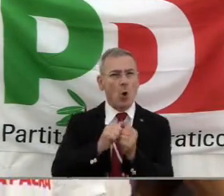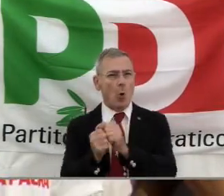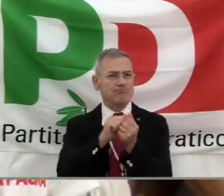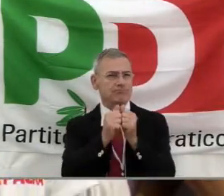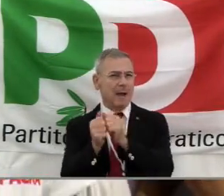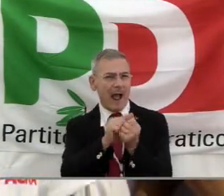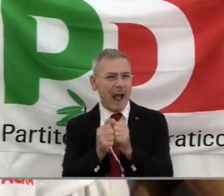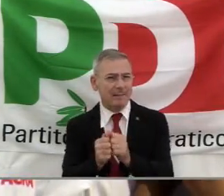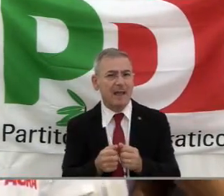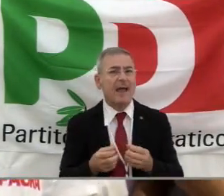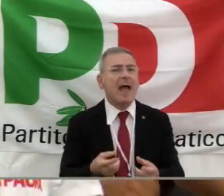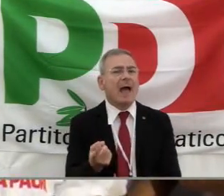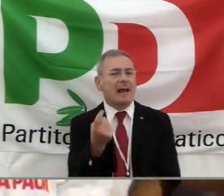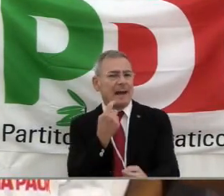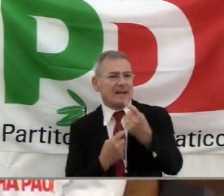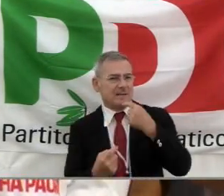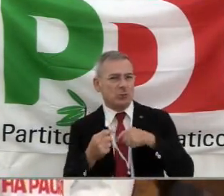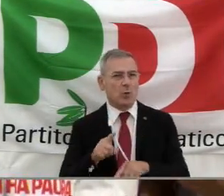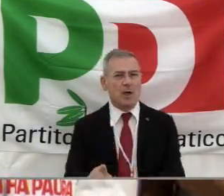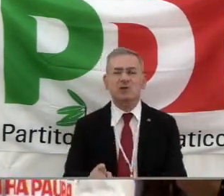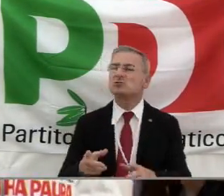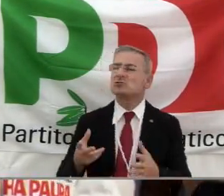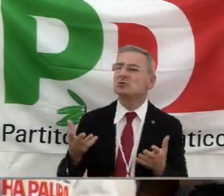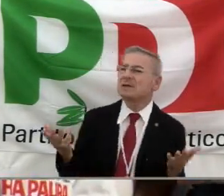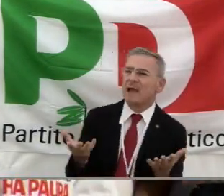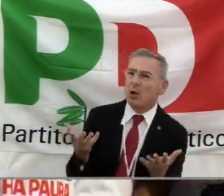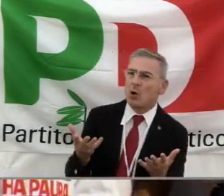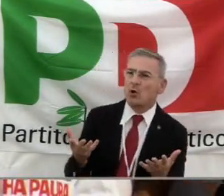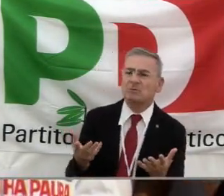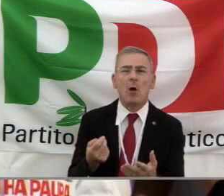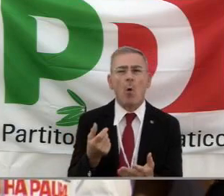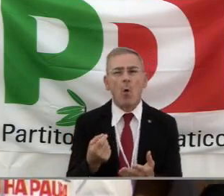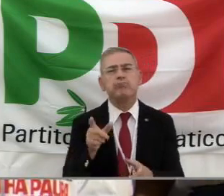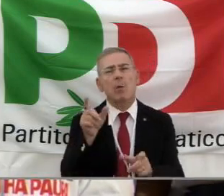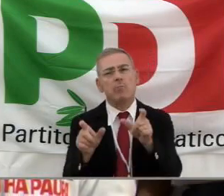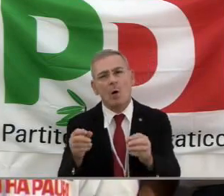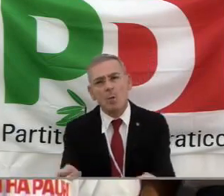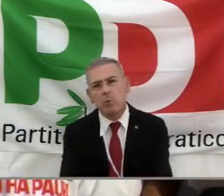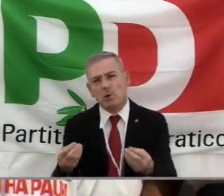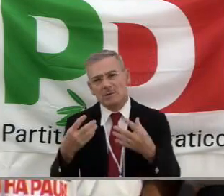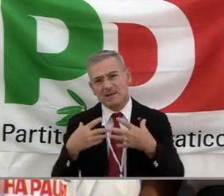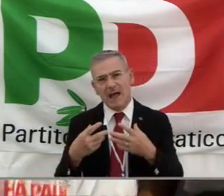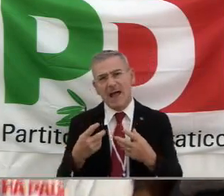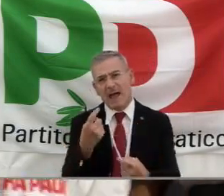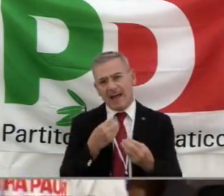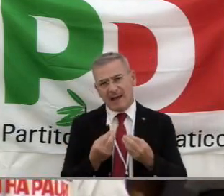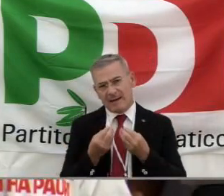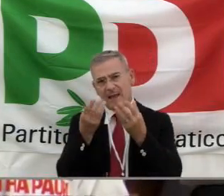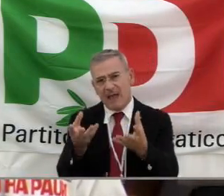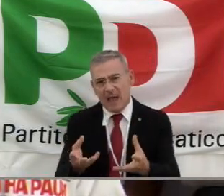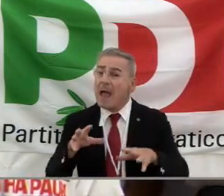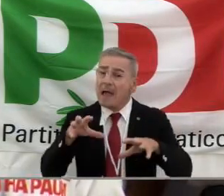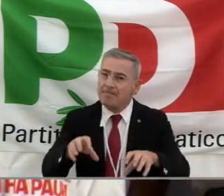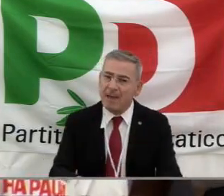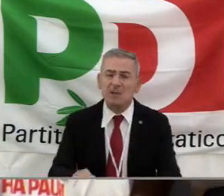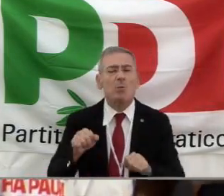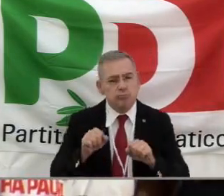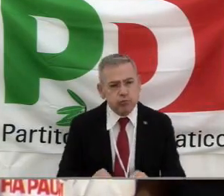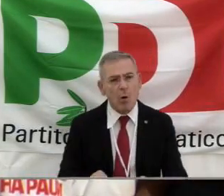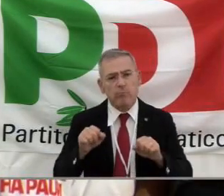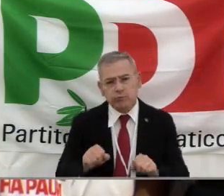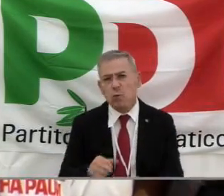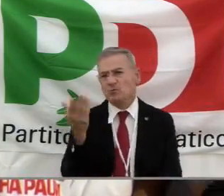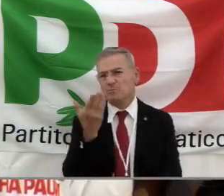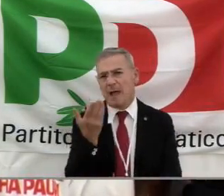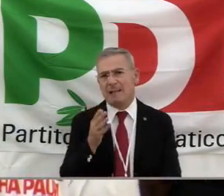combatti, restituisci un po' di quello che il popolo ti dà col tuo impegno. Puoi sbagliare, ma se